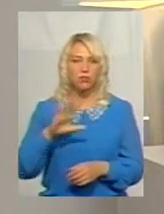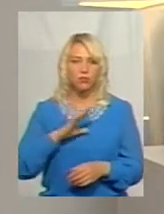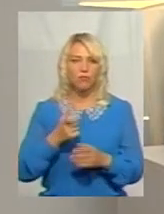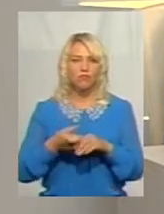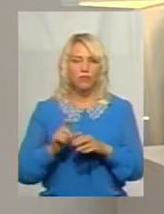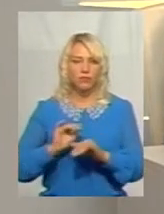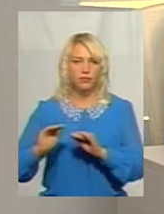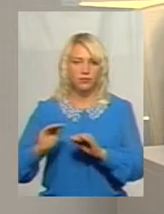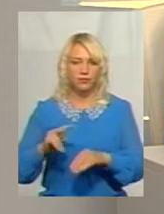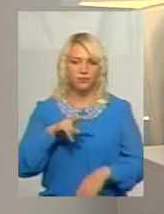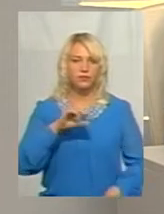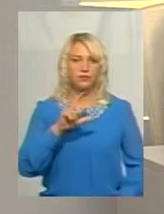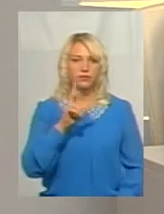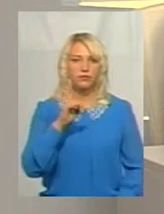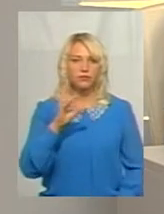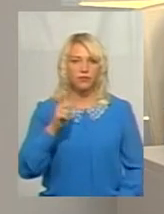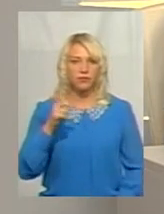Лєзнєво, Озерна.